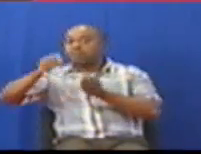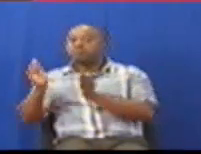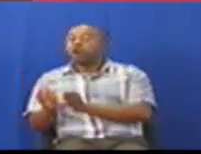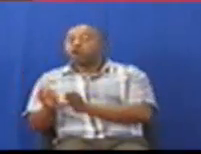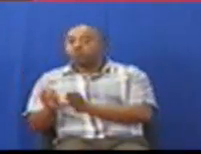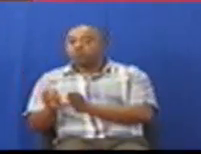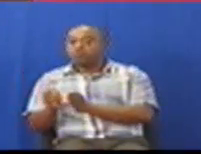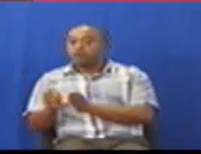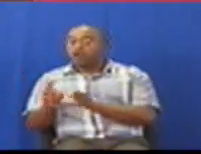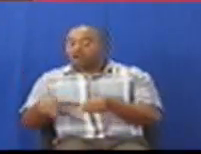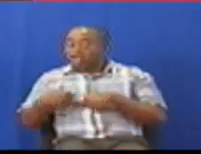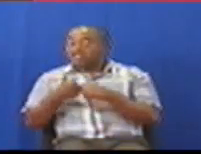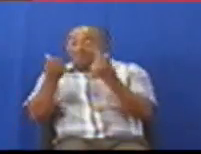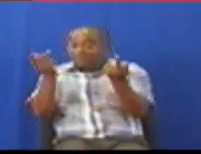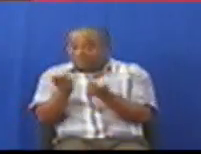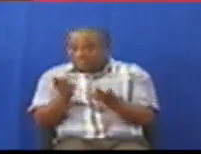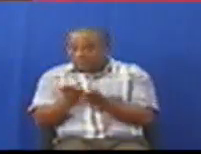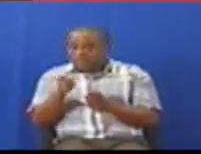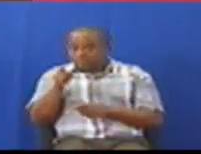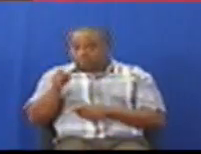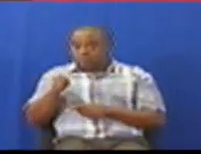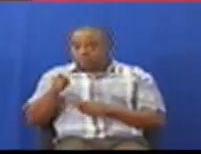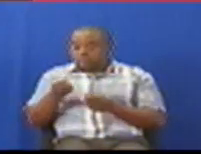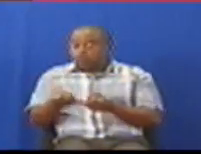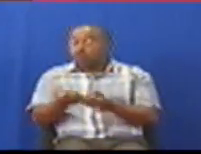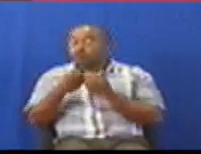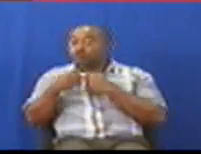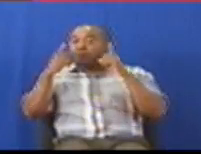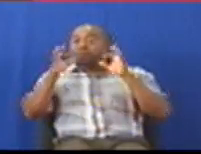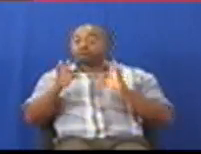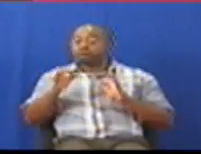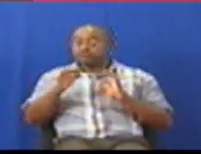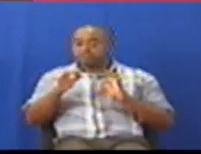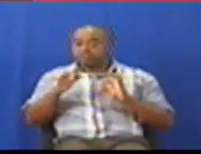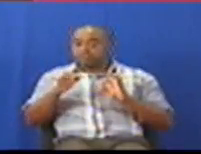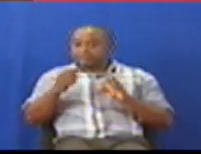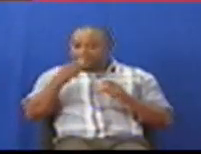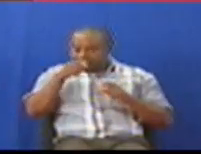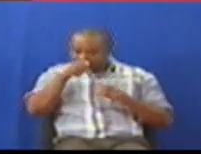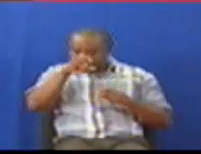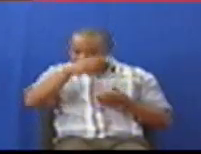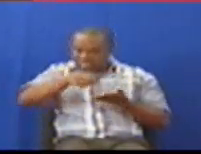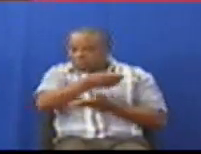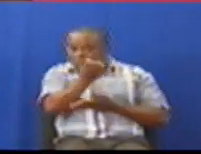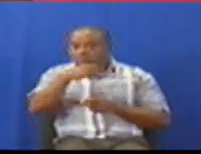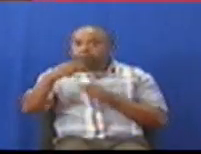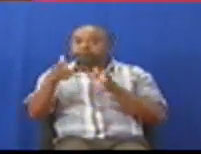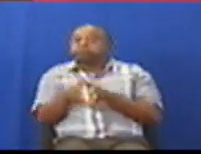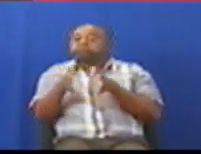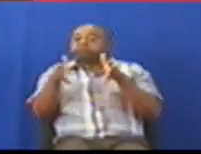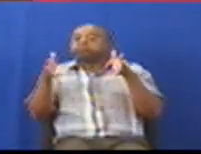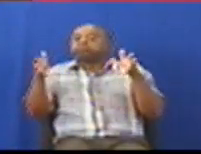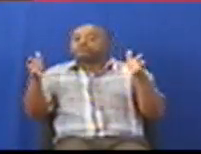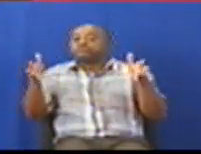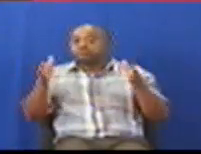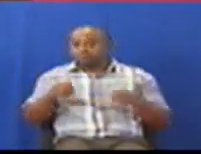makubwa sana, lakini pia utaleta shule kwa watu wengine, kuhakikisha kwamba miji mingine inakuwa. Sasa tunavyoendelea